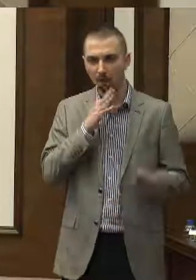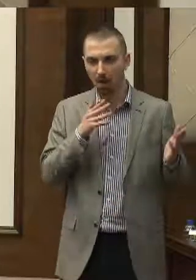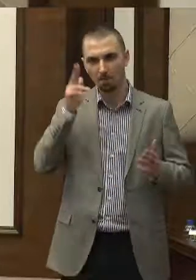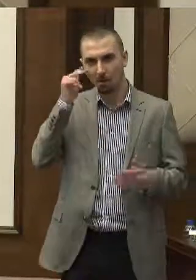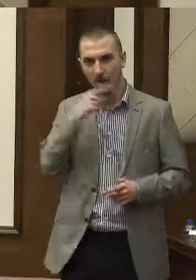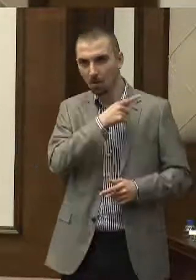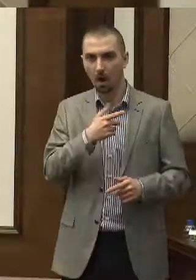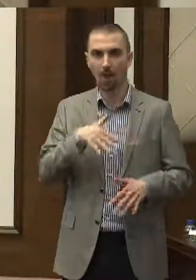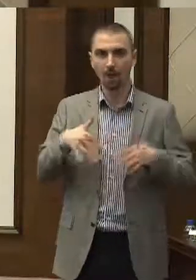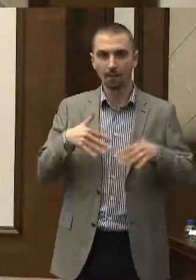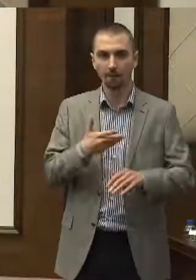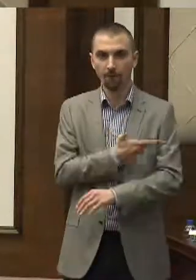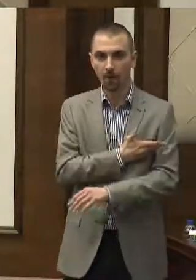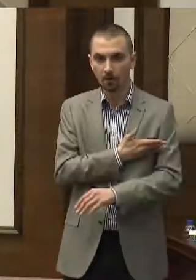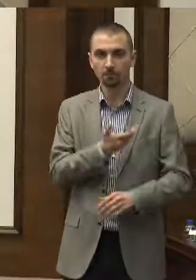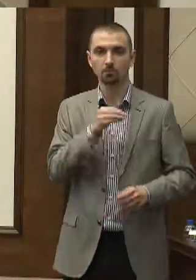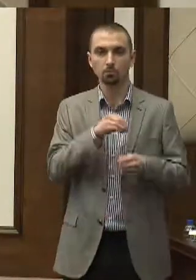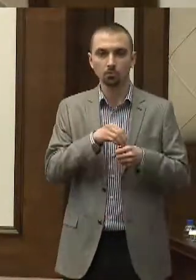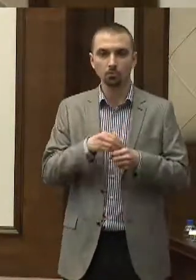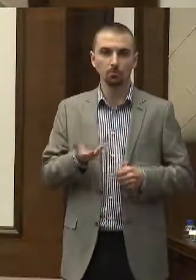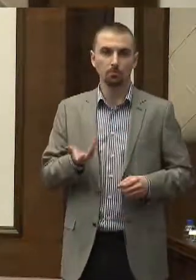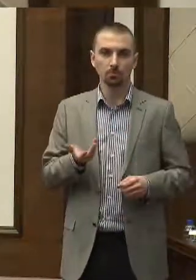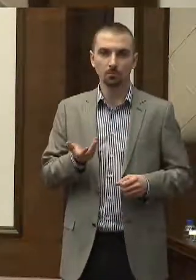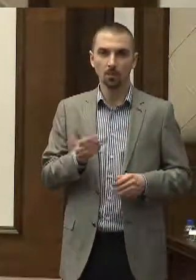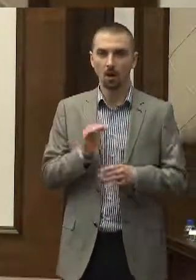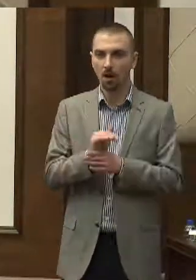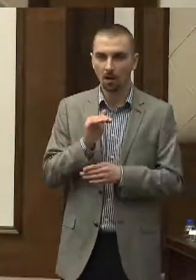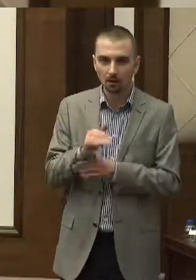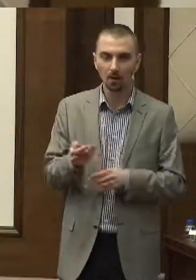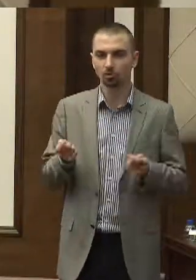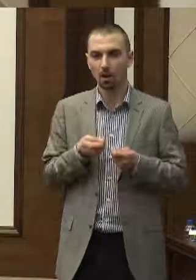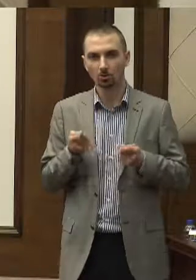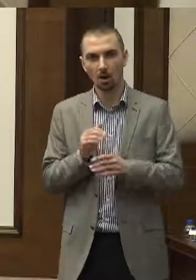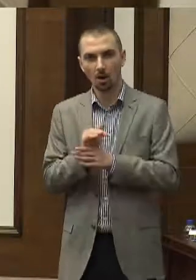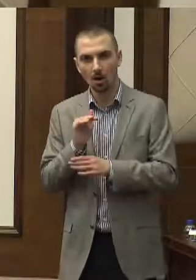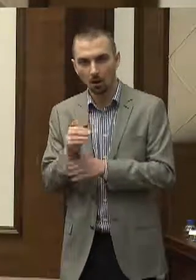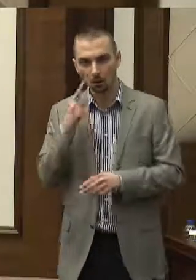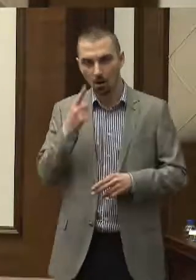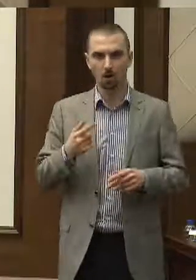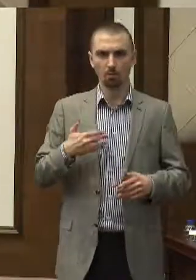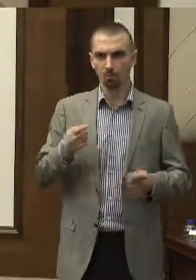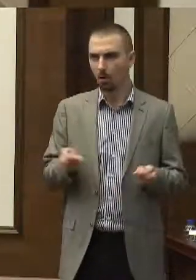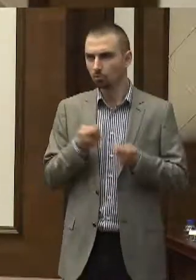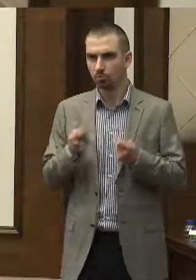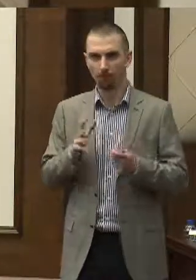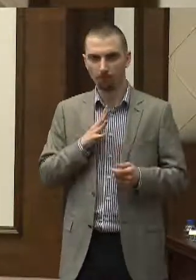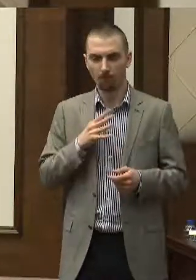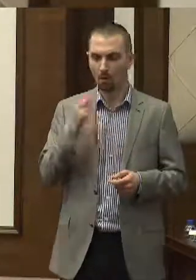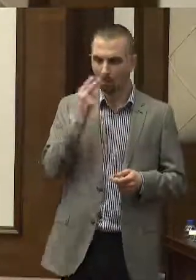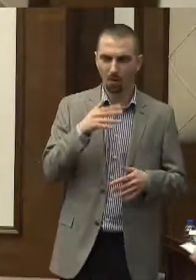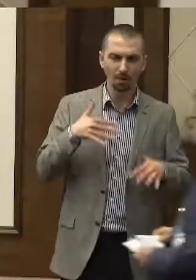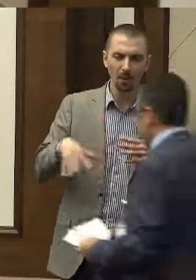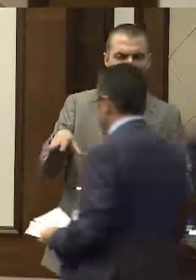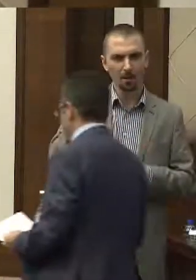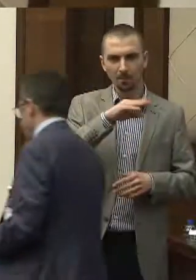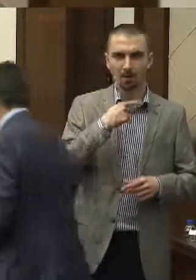engelli vatandaşların tüm yaşamın içinde ve hatta çalışma hayatında aktif olduklarını görüyoruz. Ülkemizde